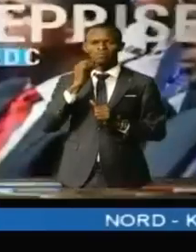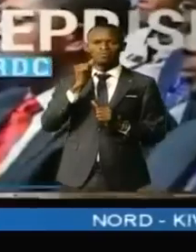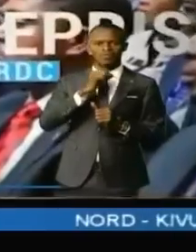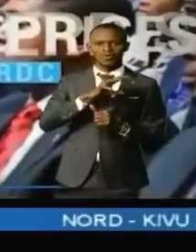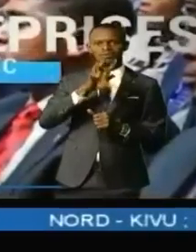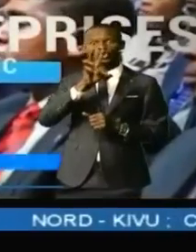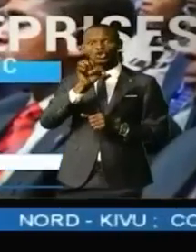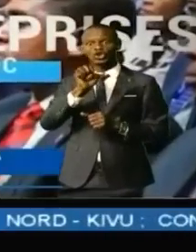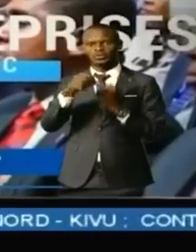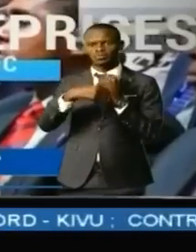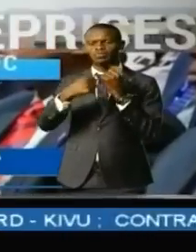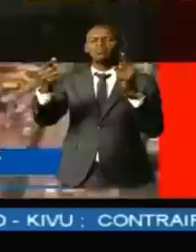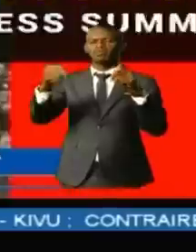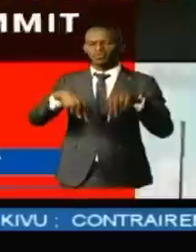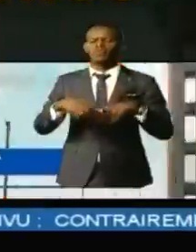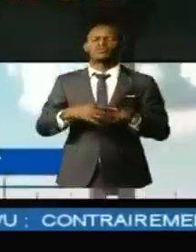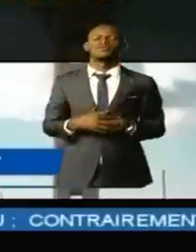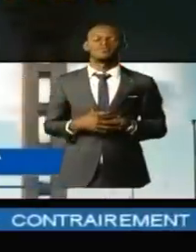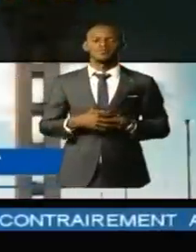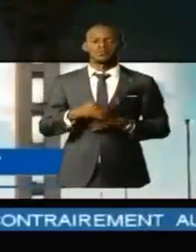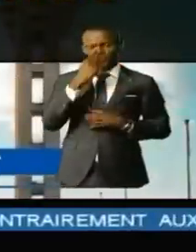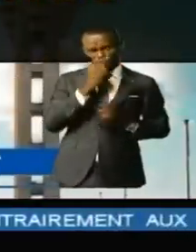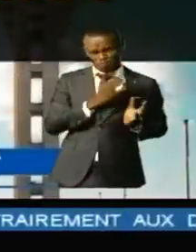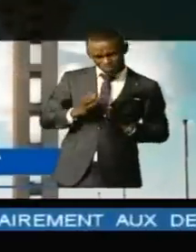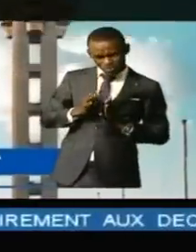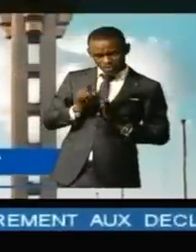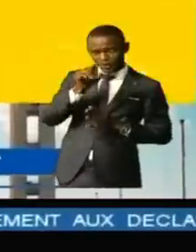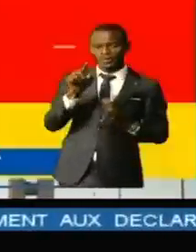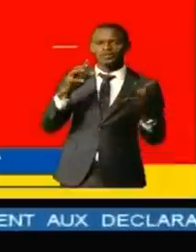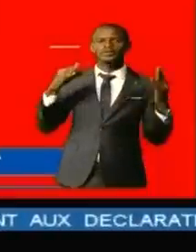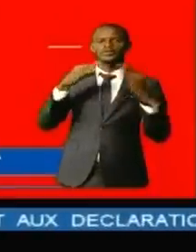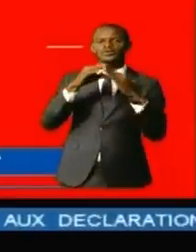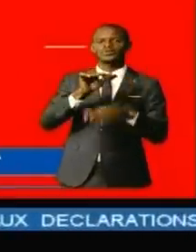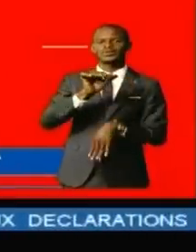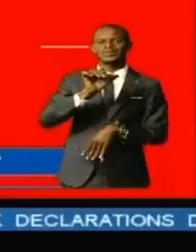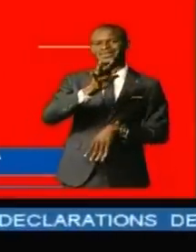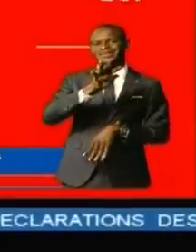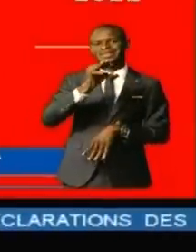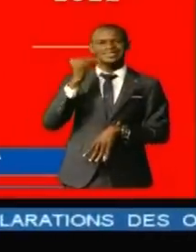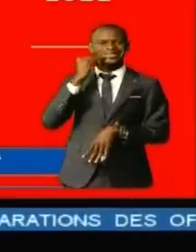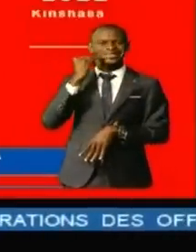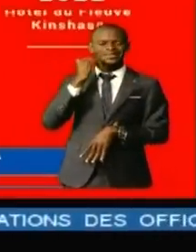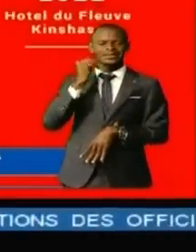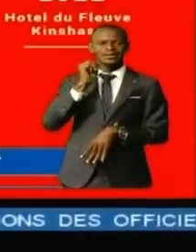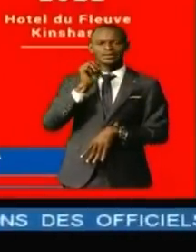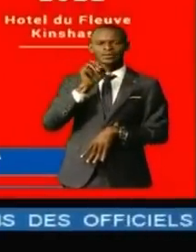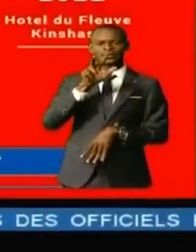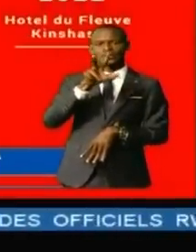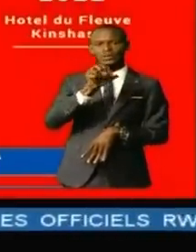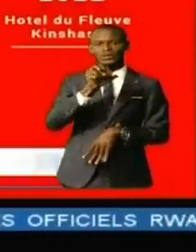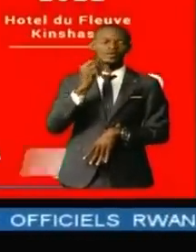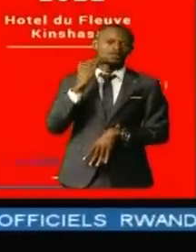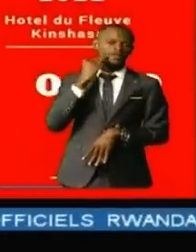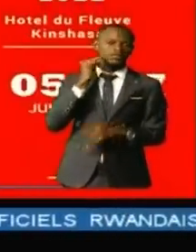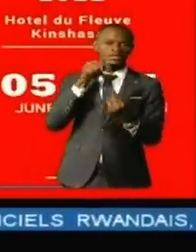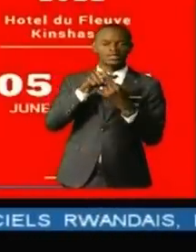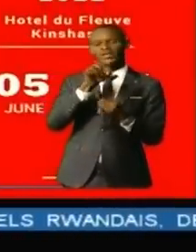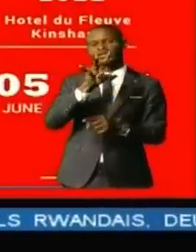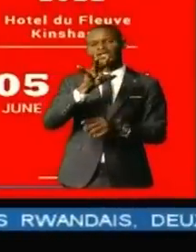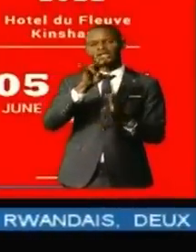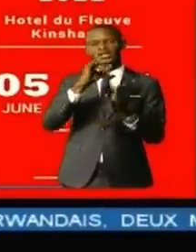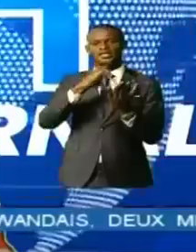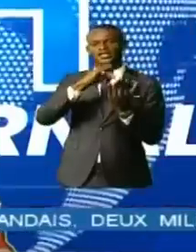Du 30 mai au 4 juin à Kinshasa et du 5 au 7 juillet, il sera question d'affaires entre les deux pays.